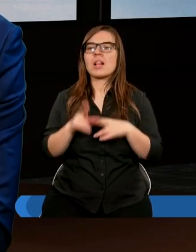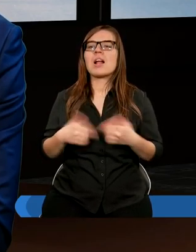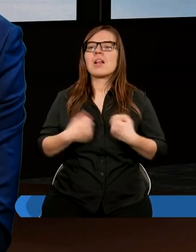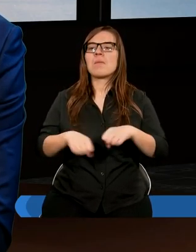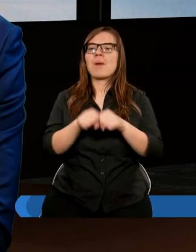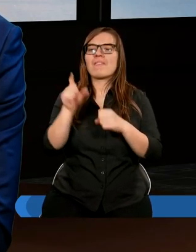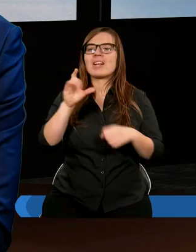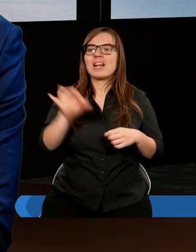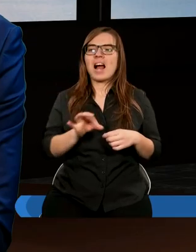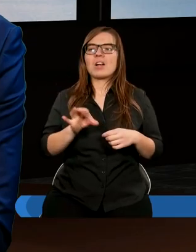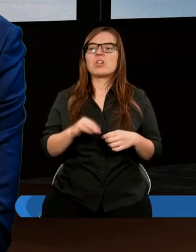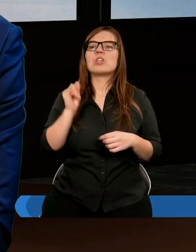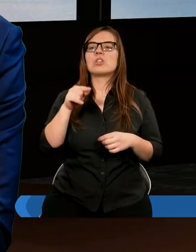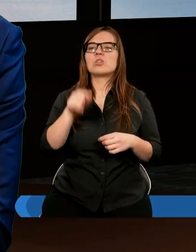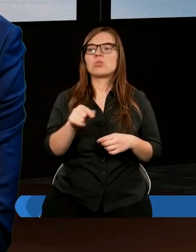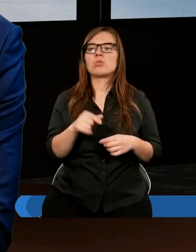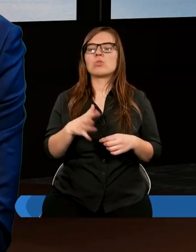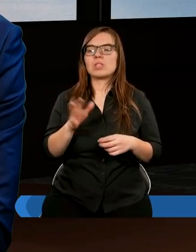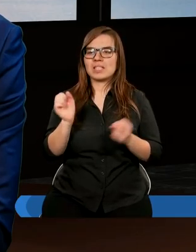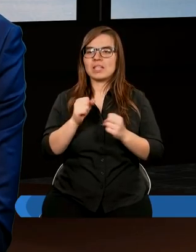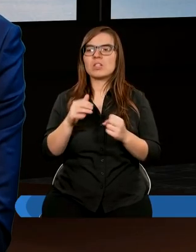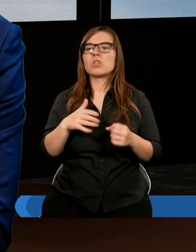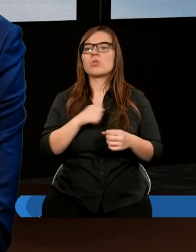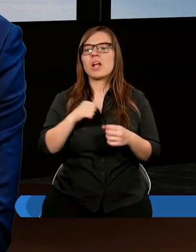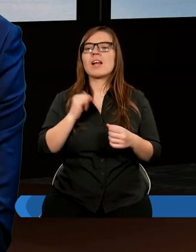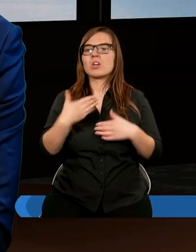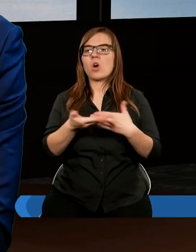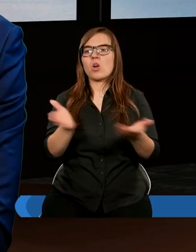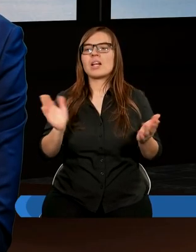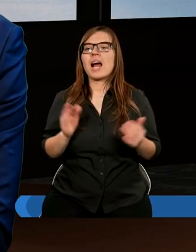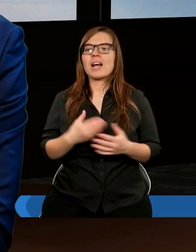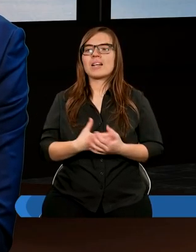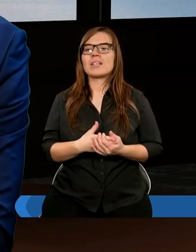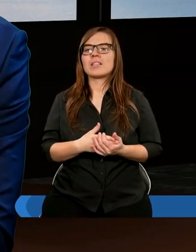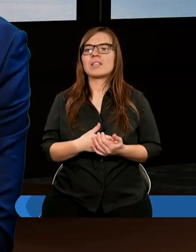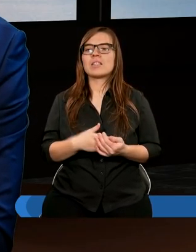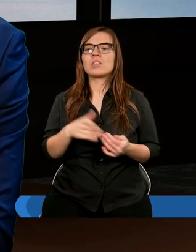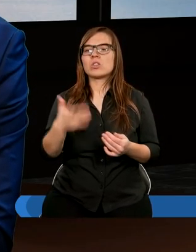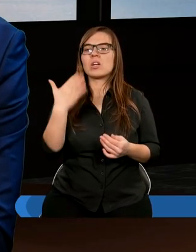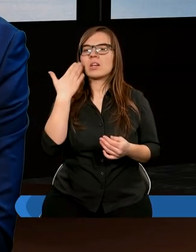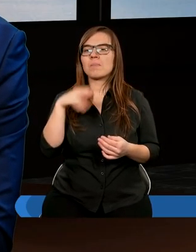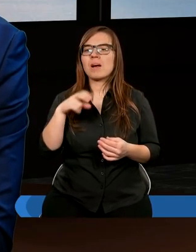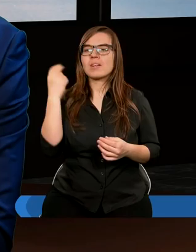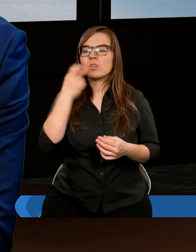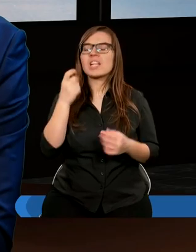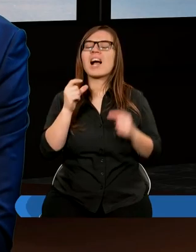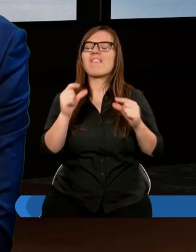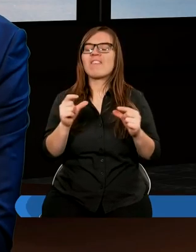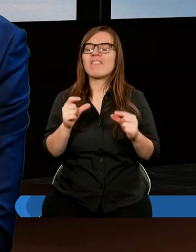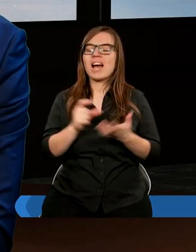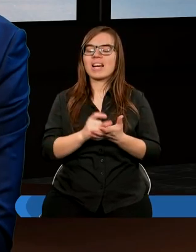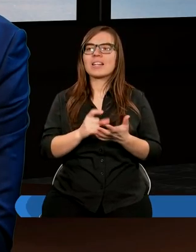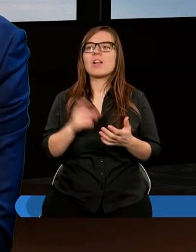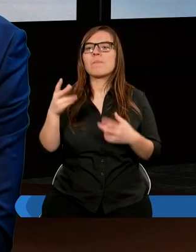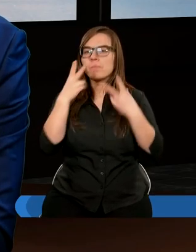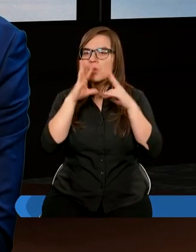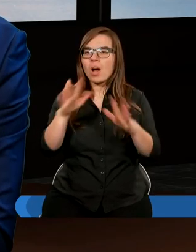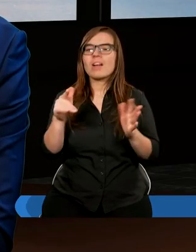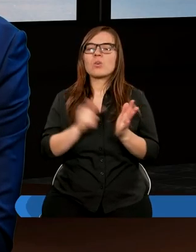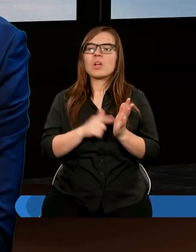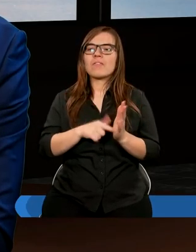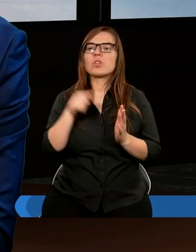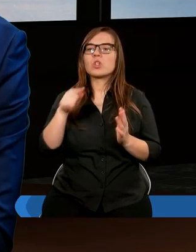sprawiedliwy zaś lituje się i rozdaje. To jest bardzo ciekawy werset, bo pokazuje właśnie